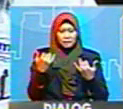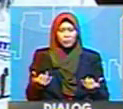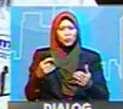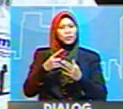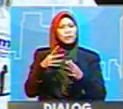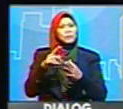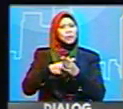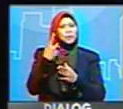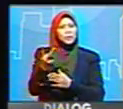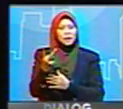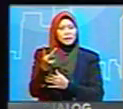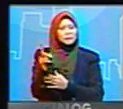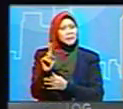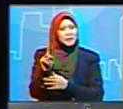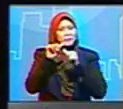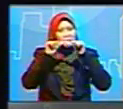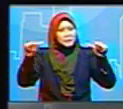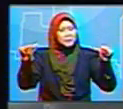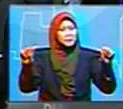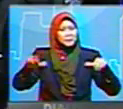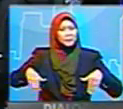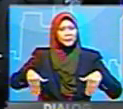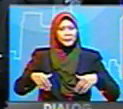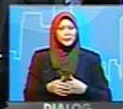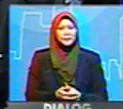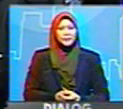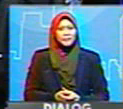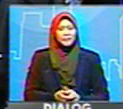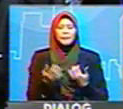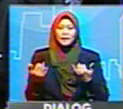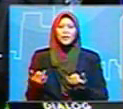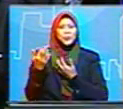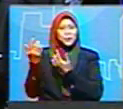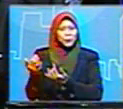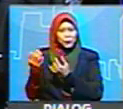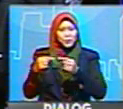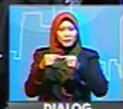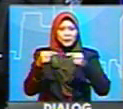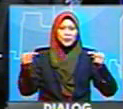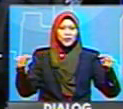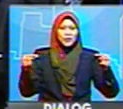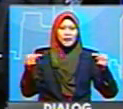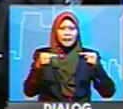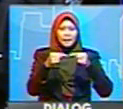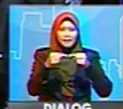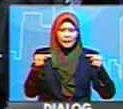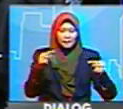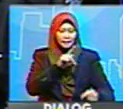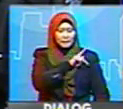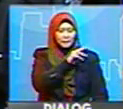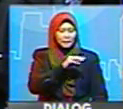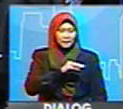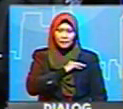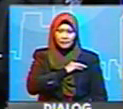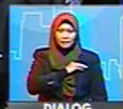dat seri saya kita sebenarnya menunggu kepada keputusan permukiman ataupun retreat Kementerian